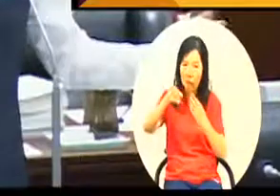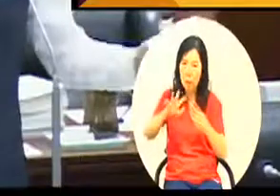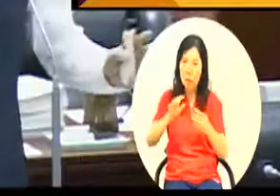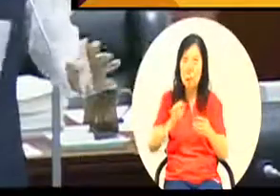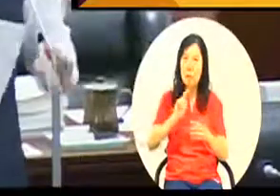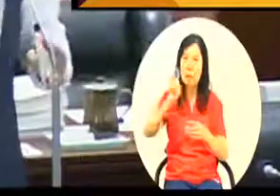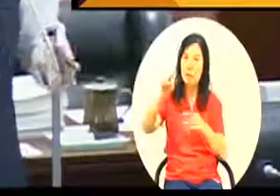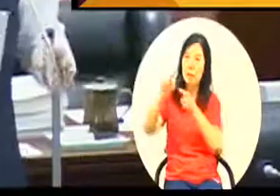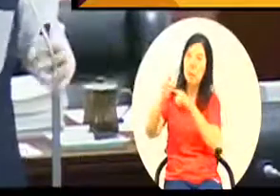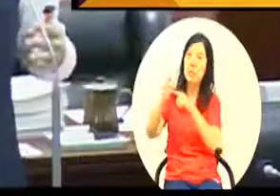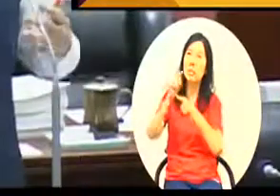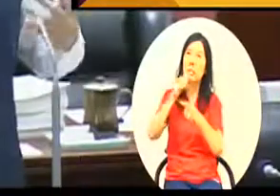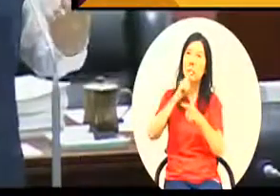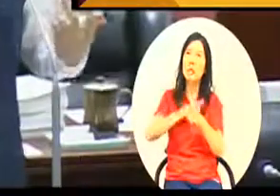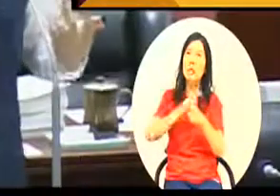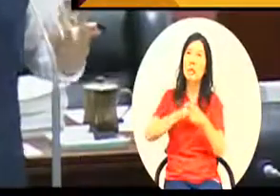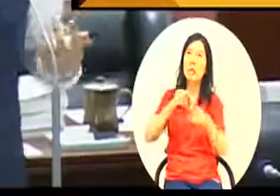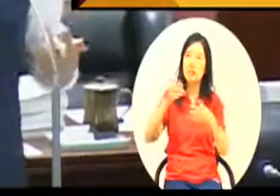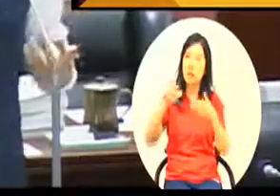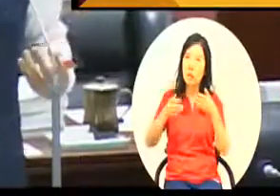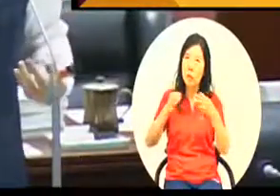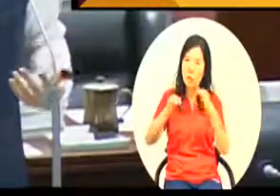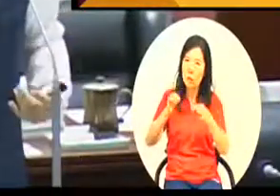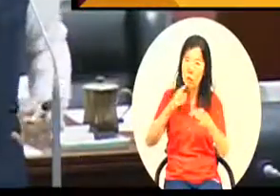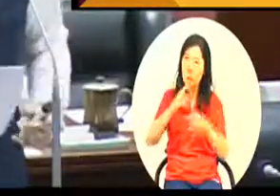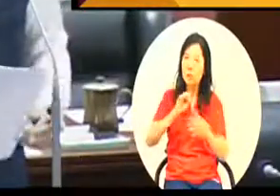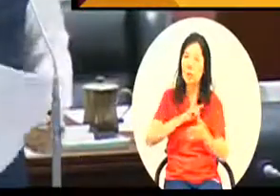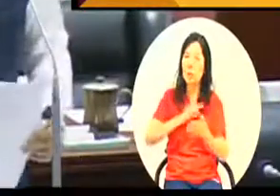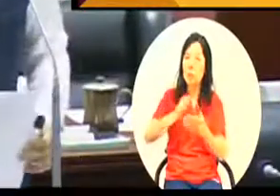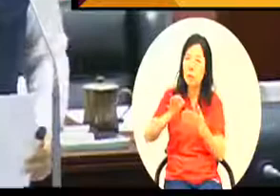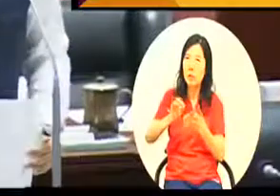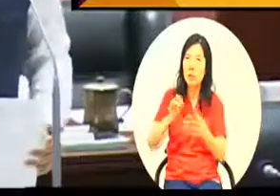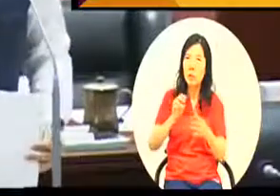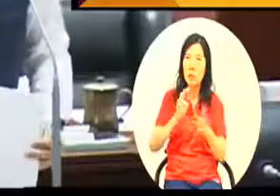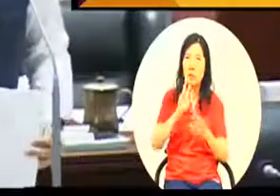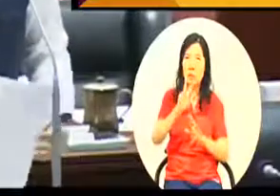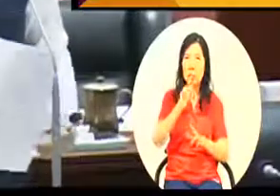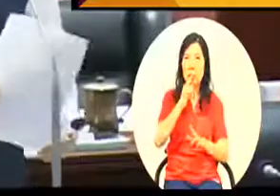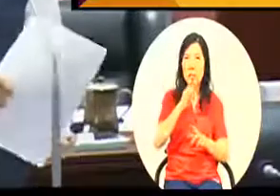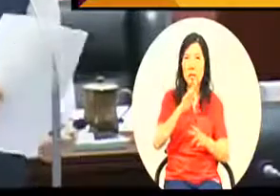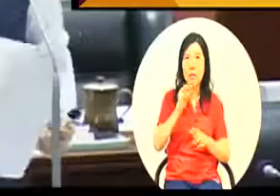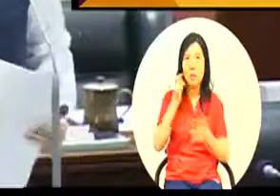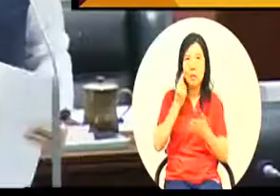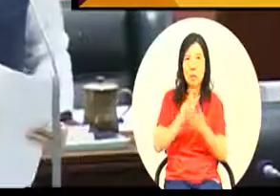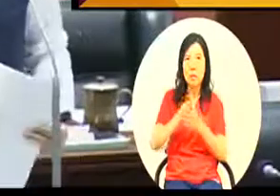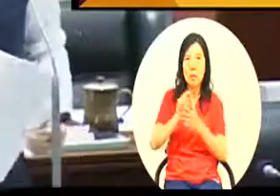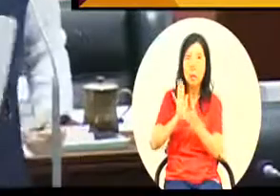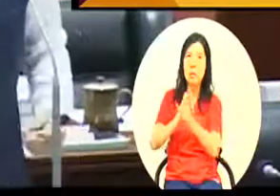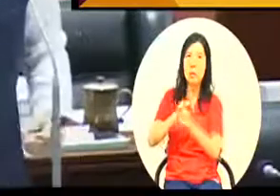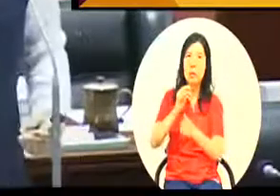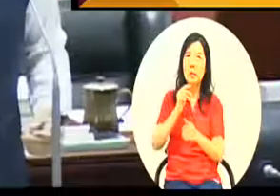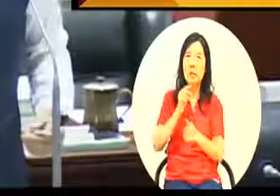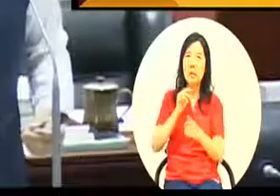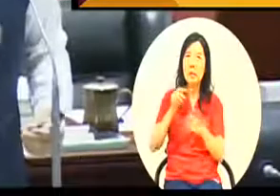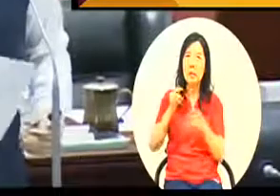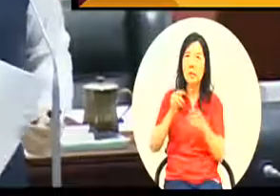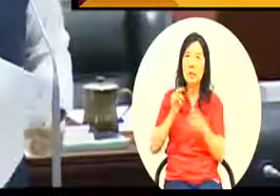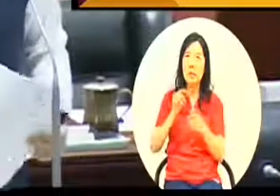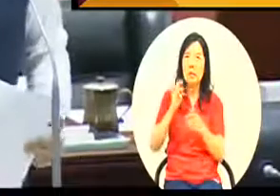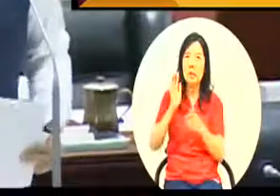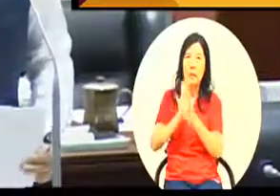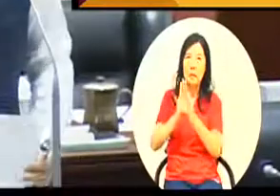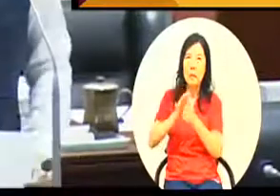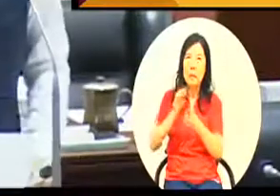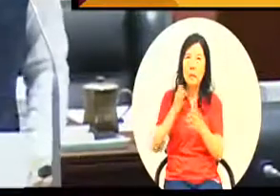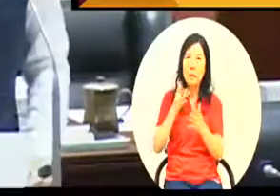说我自己称了，我自己要使用的。坦白讲，我当律师那么多年，每次帮这些人辩护，你讲话